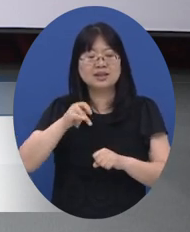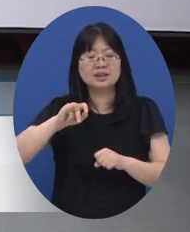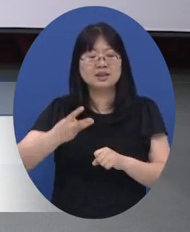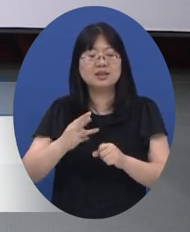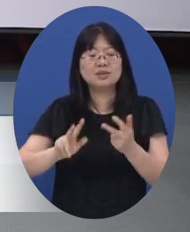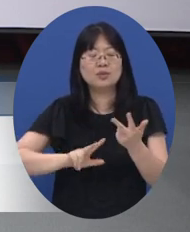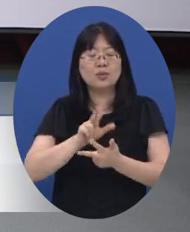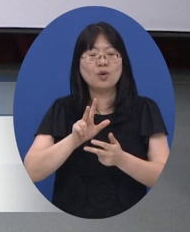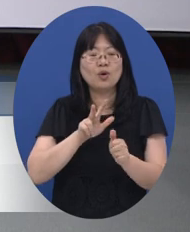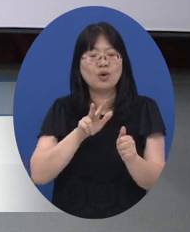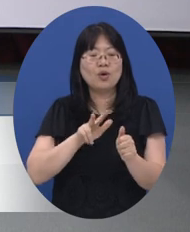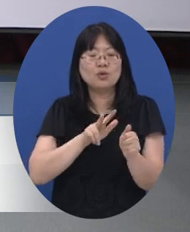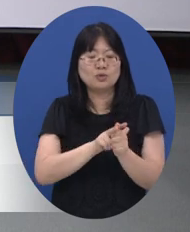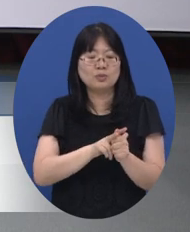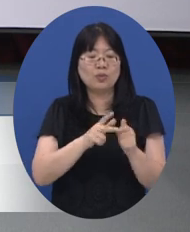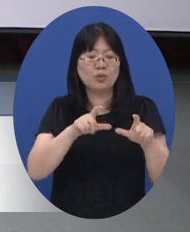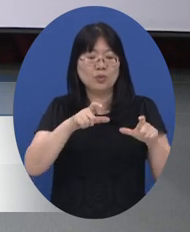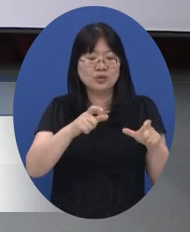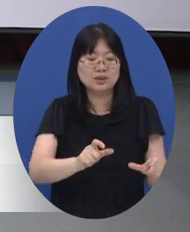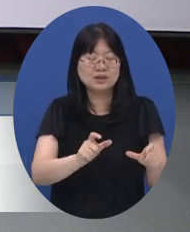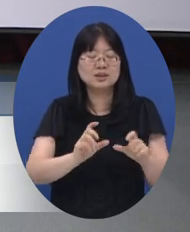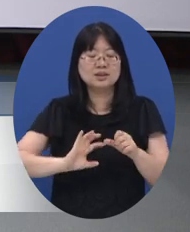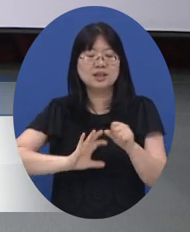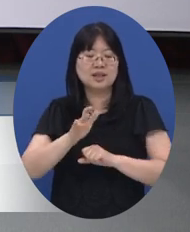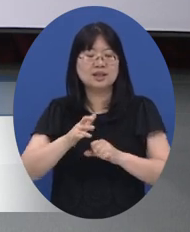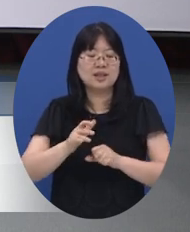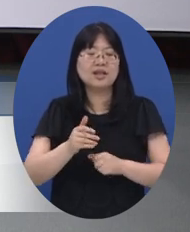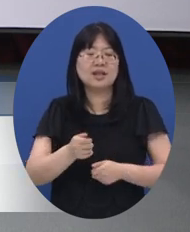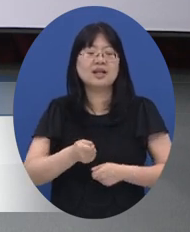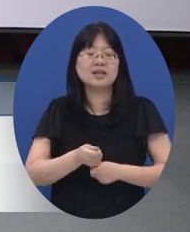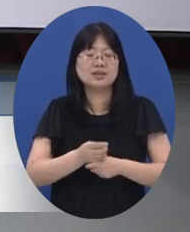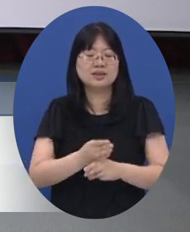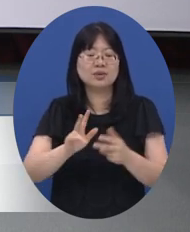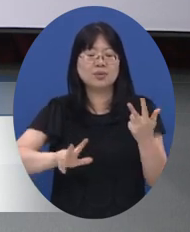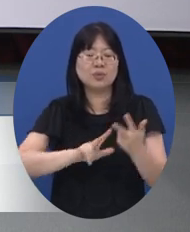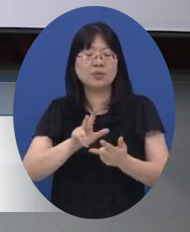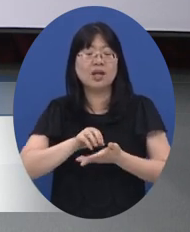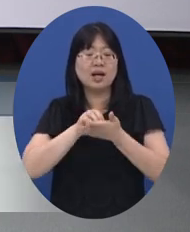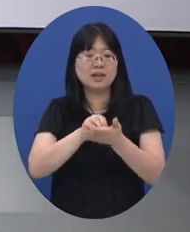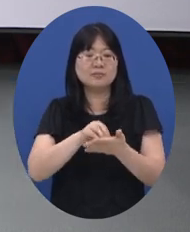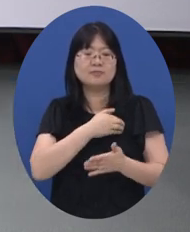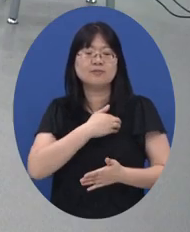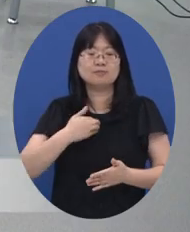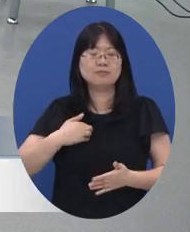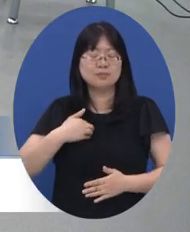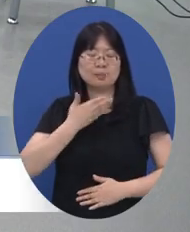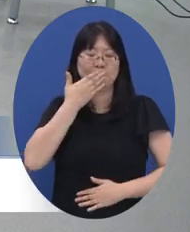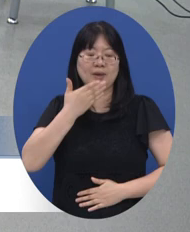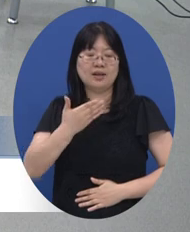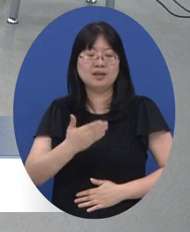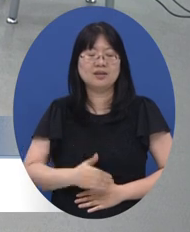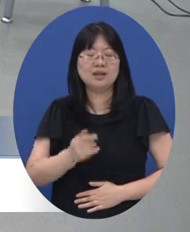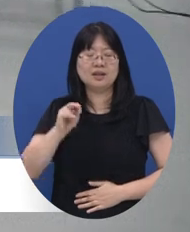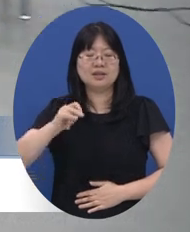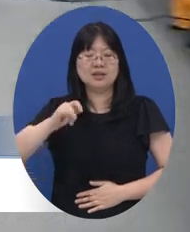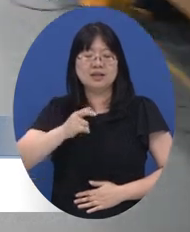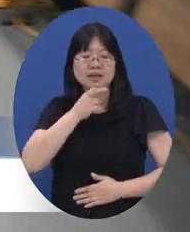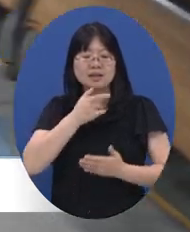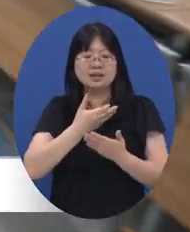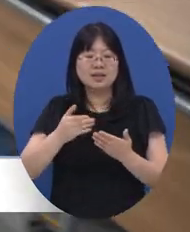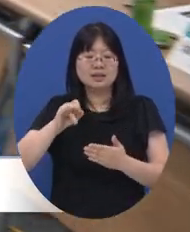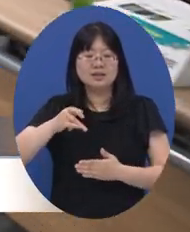후보지가 세계지질공원으로 가입하는데 저는 충분히 자격이 있다고 봅니다. 한탄강을